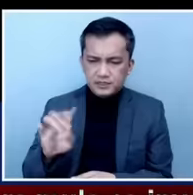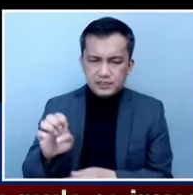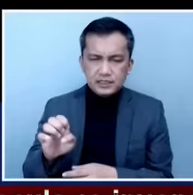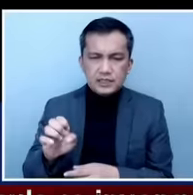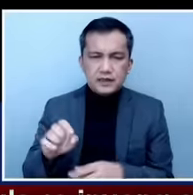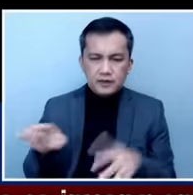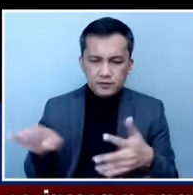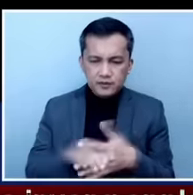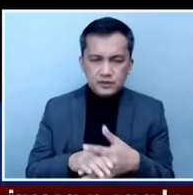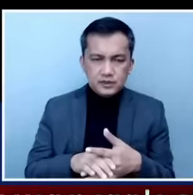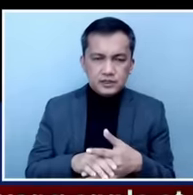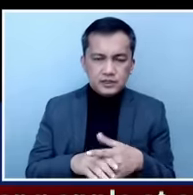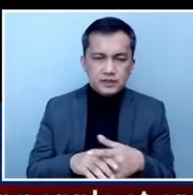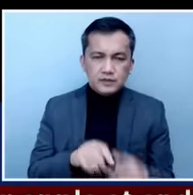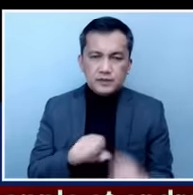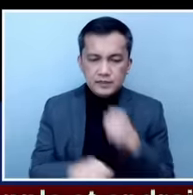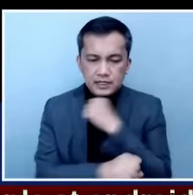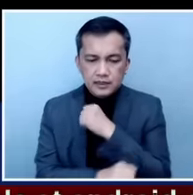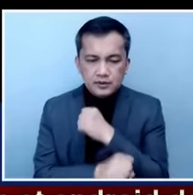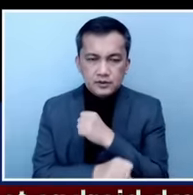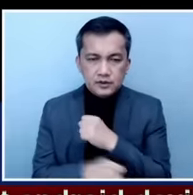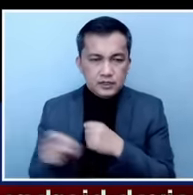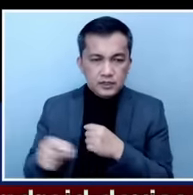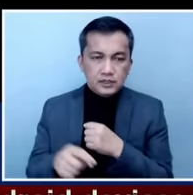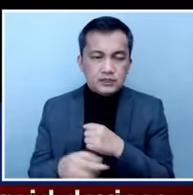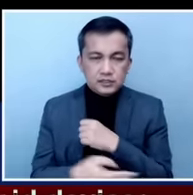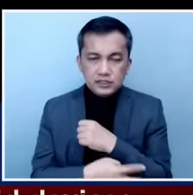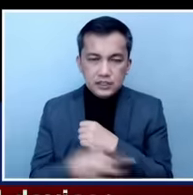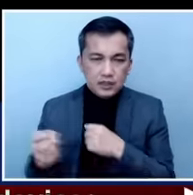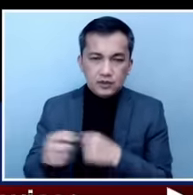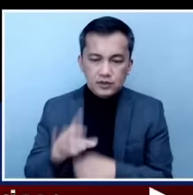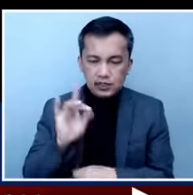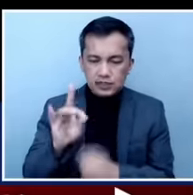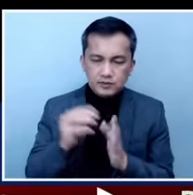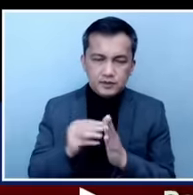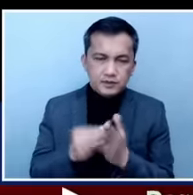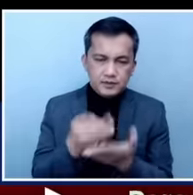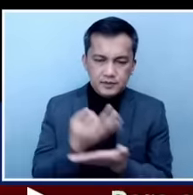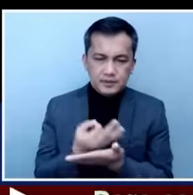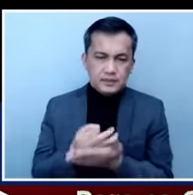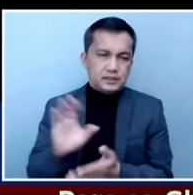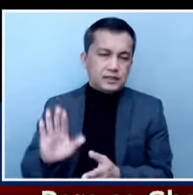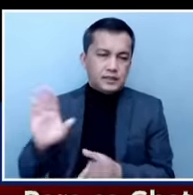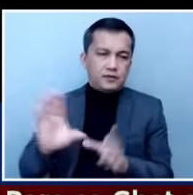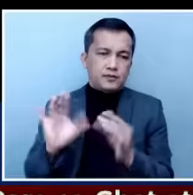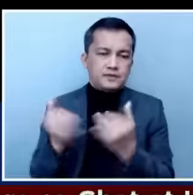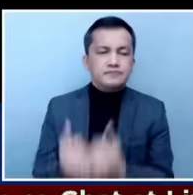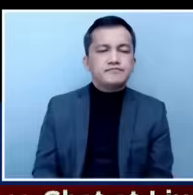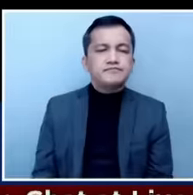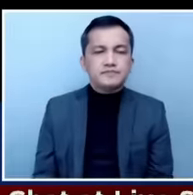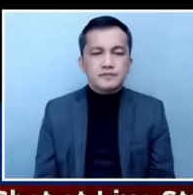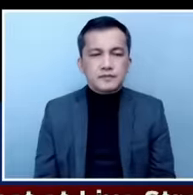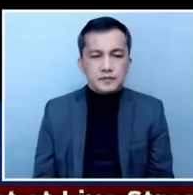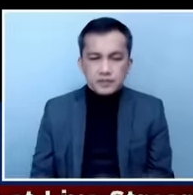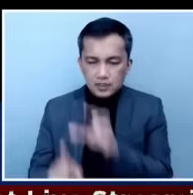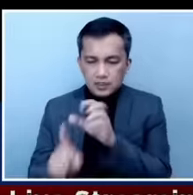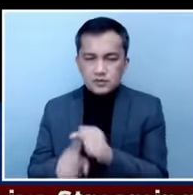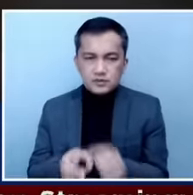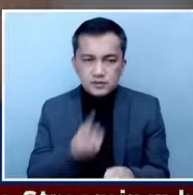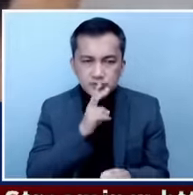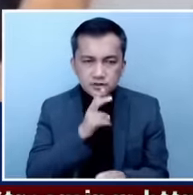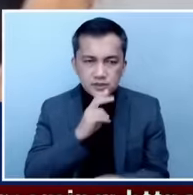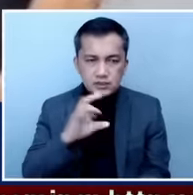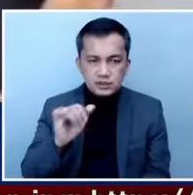theft. Tinangay umano ng accountant na mahigit 8 milyong pisong halaga ng pera ng kanilang kumpanya. Naaresto naman ang suspect sa Carmen